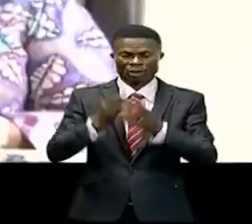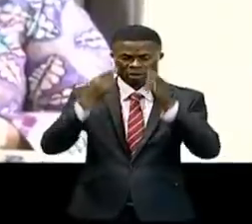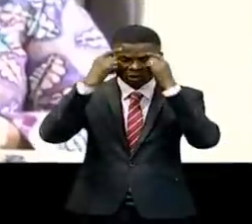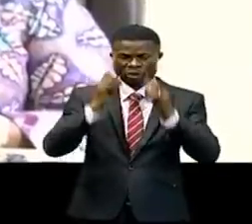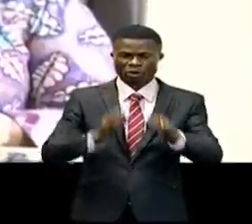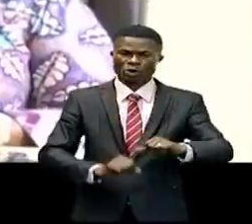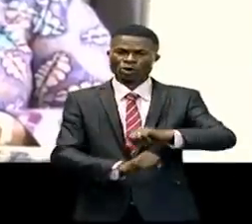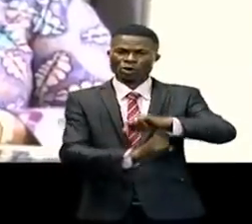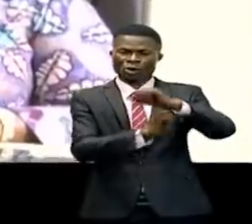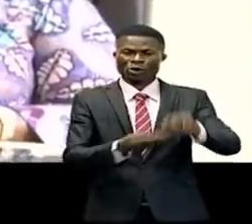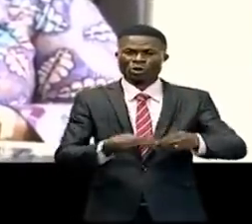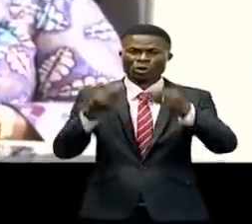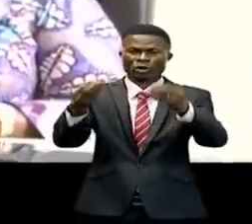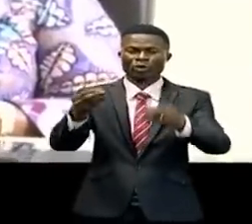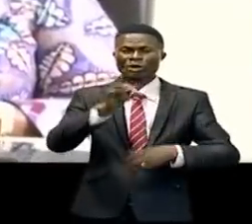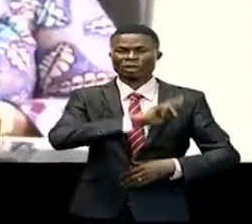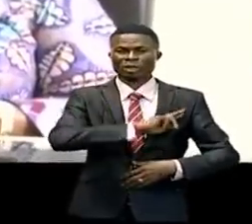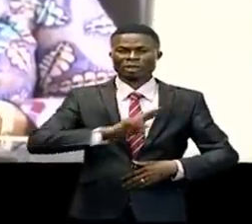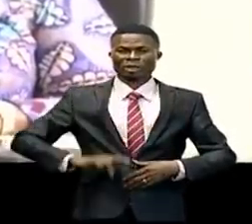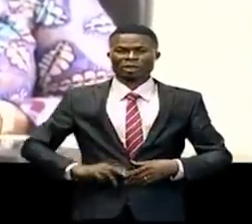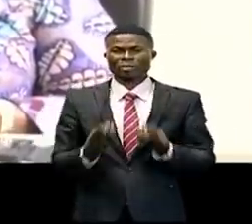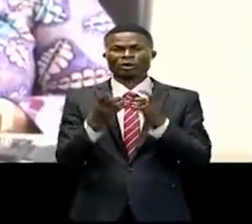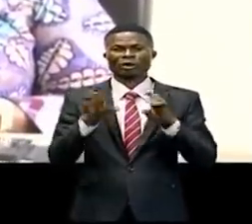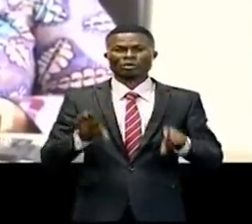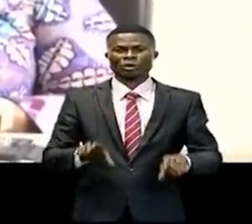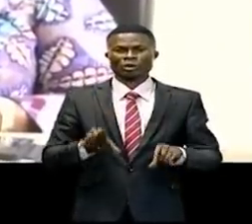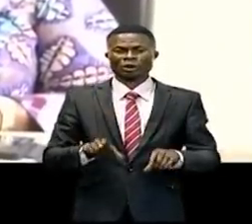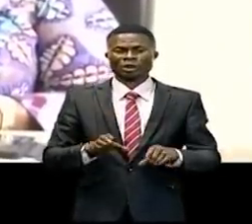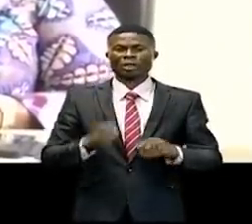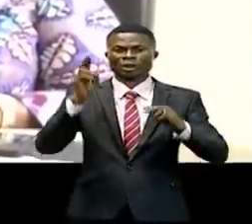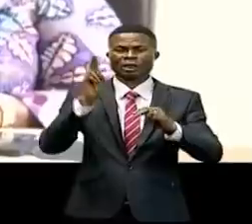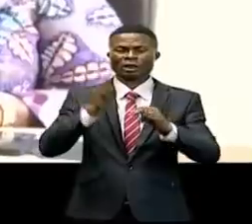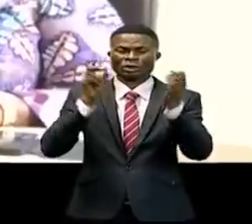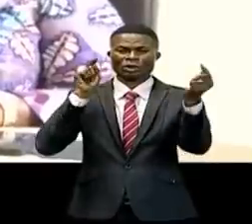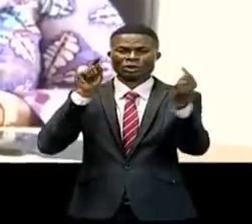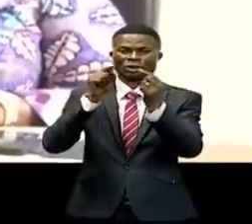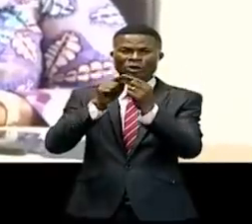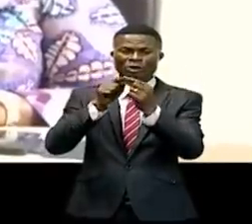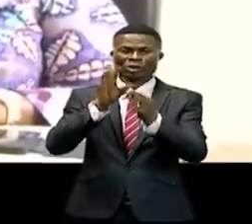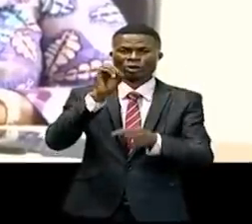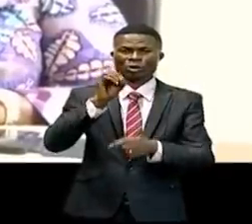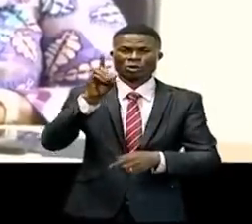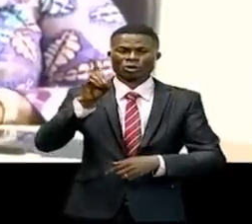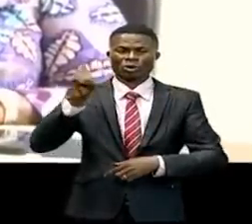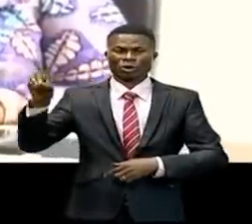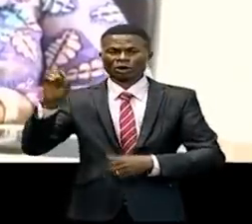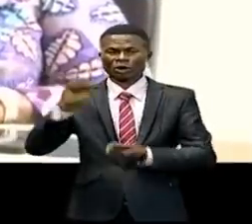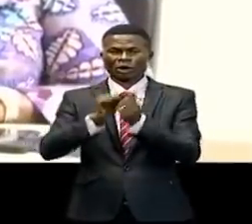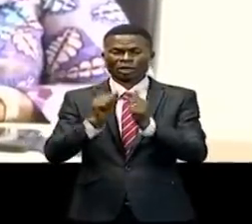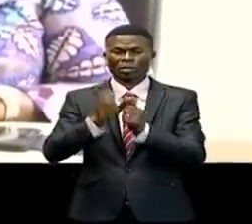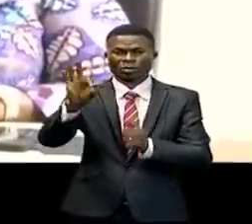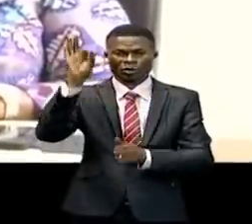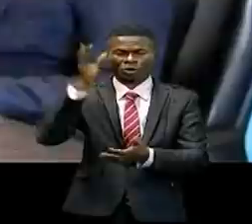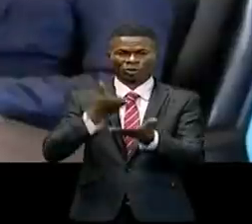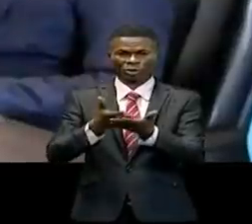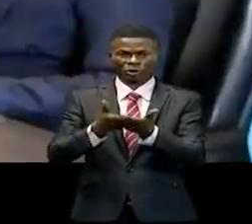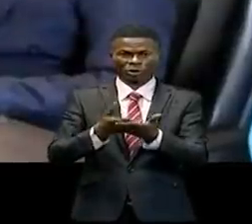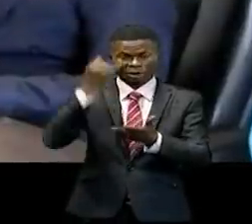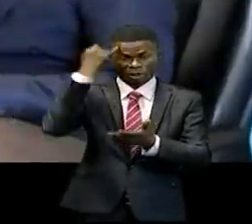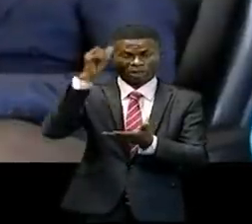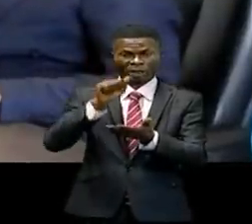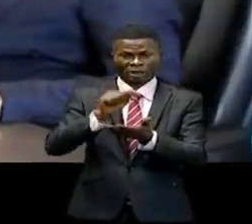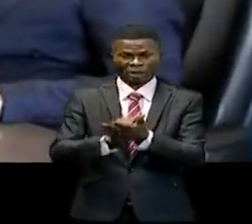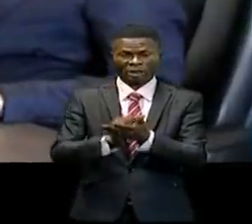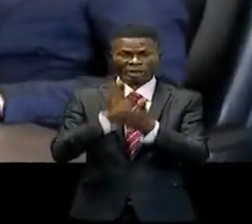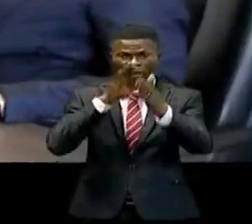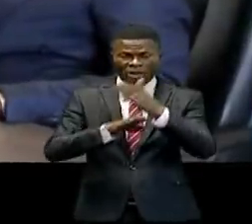appuis à accorder à la République démocratique du Congo pour atteindre les objectifs des ODD dans les secteurs ciblés. C'est dans ces cadres que